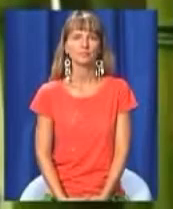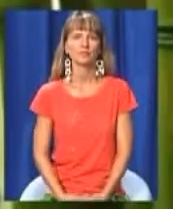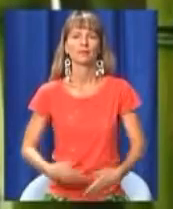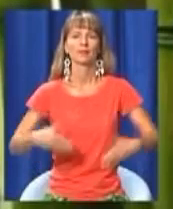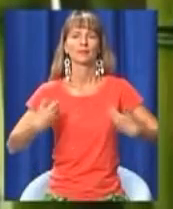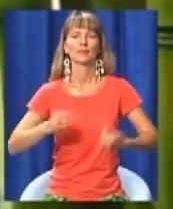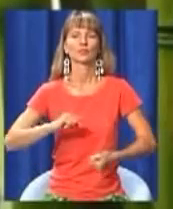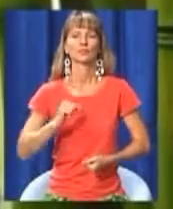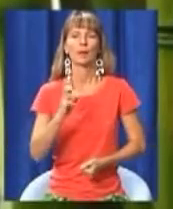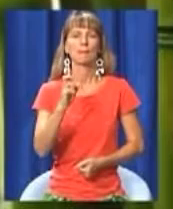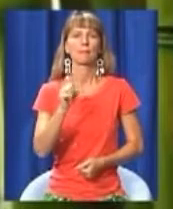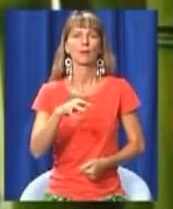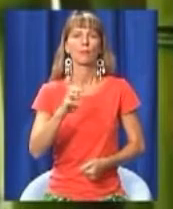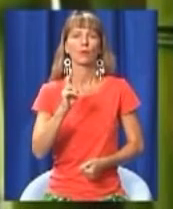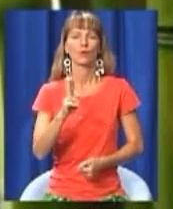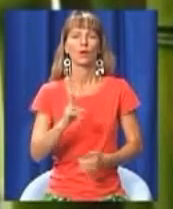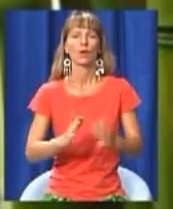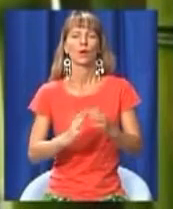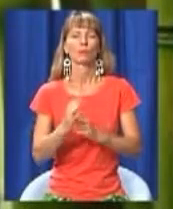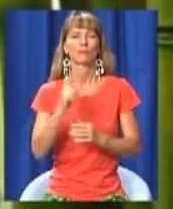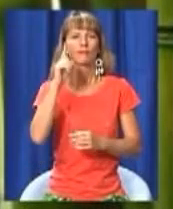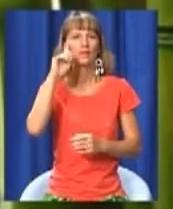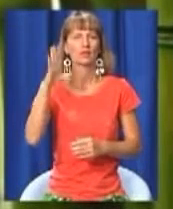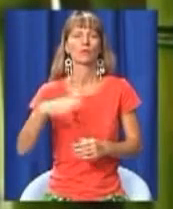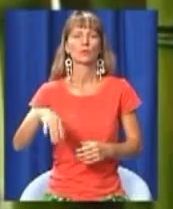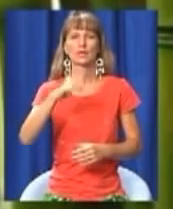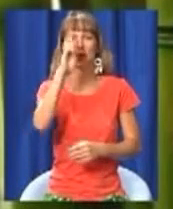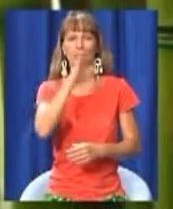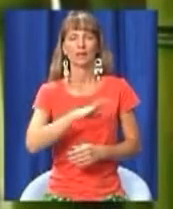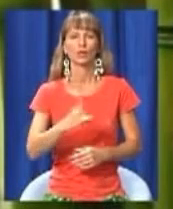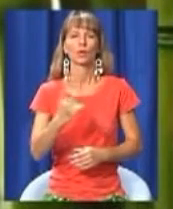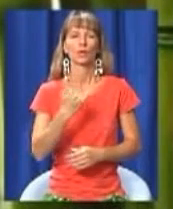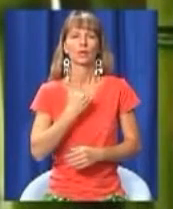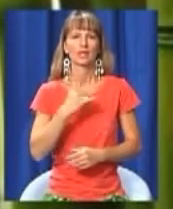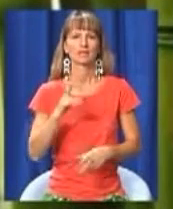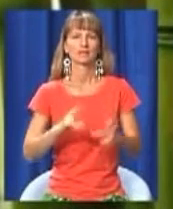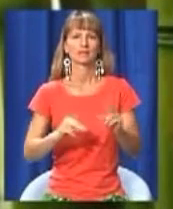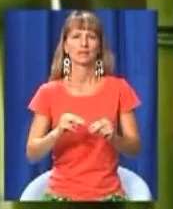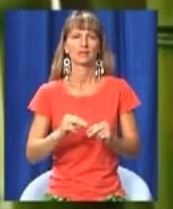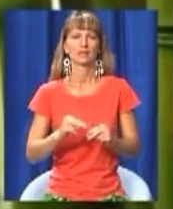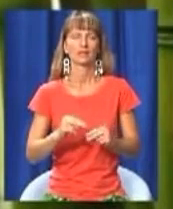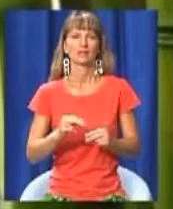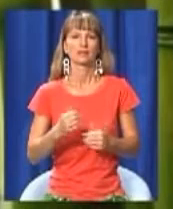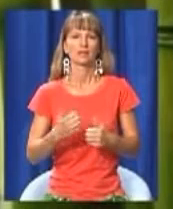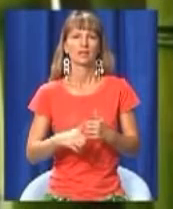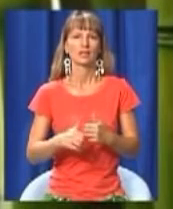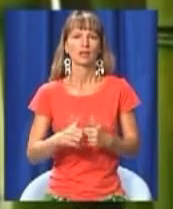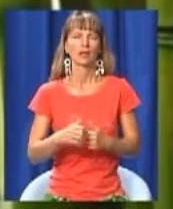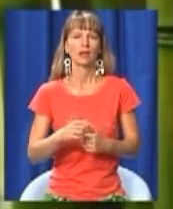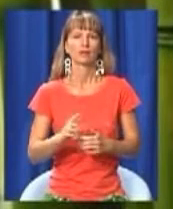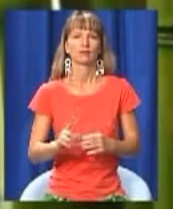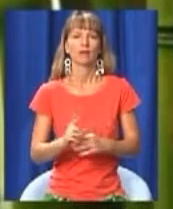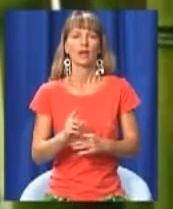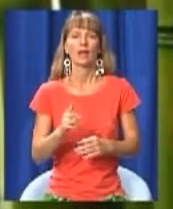Привіт, друзі! Бамбук – рослина відома в усіх країнах. У нас він в пошані серед рибалок. Бамбук – це дивовижна